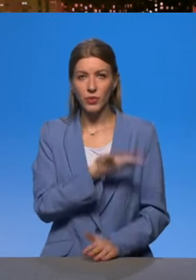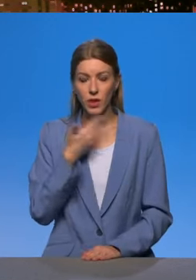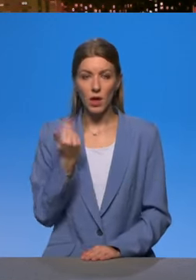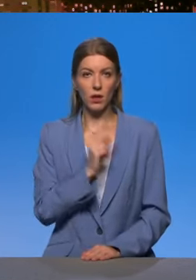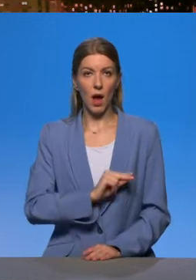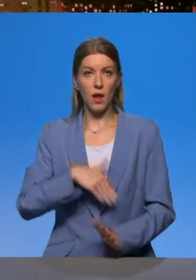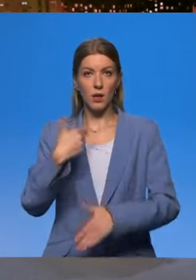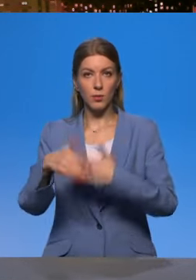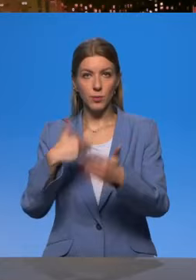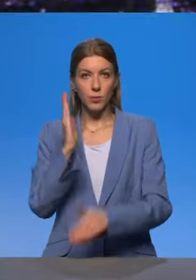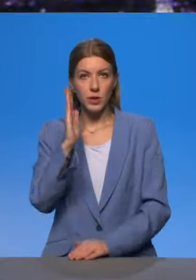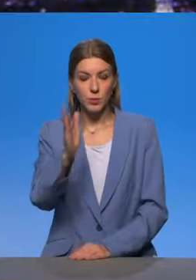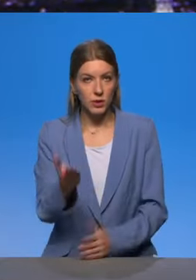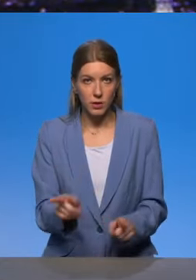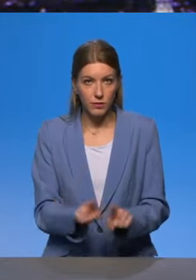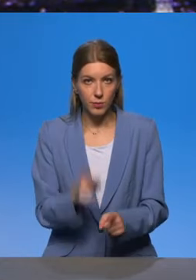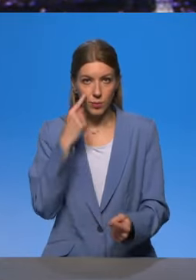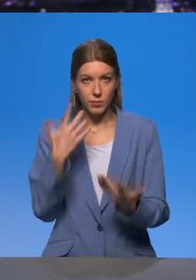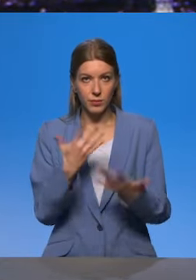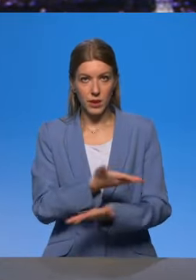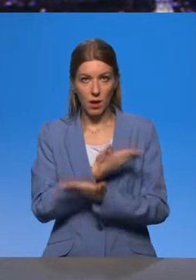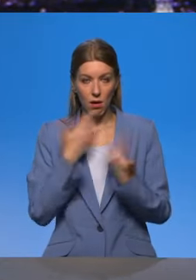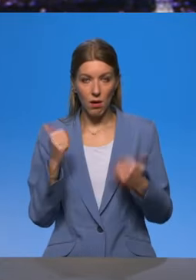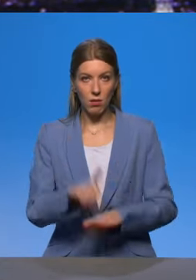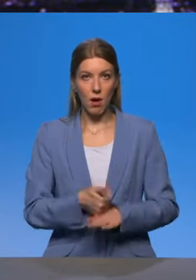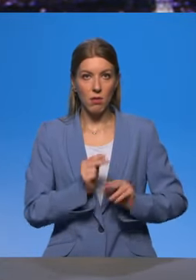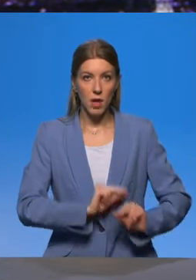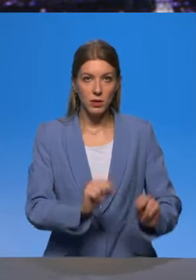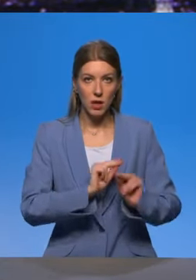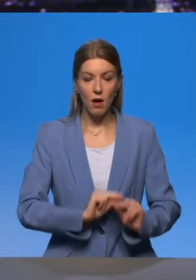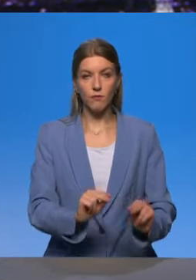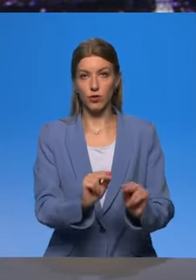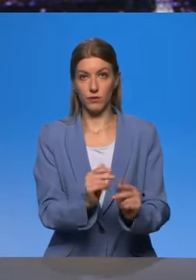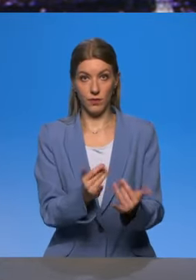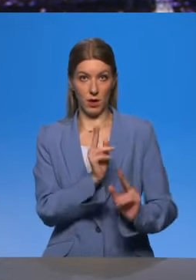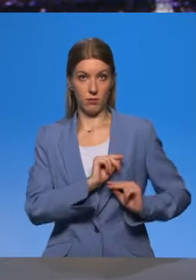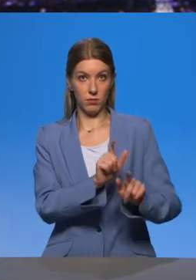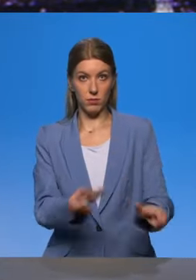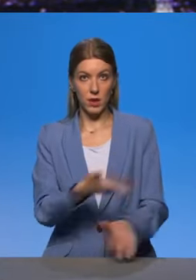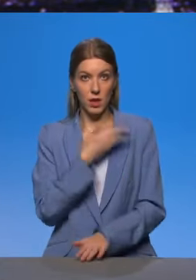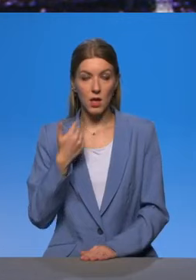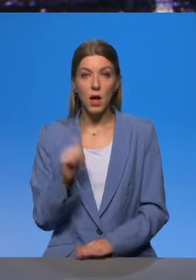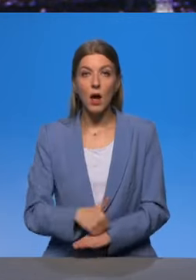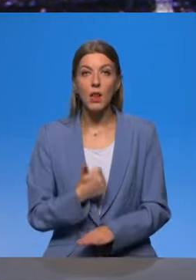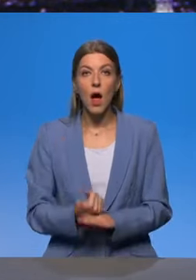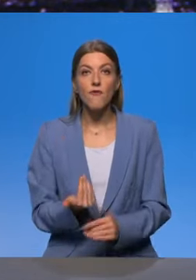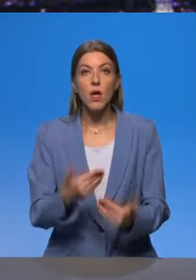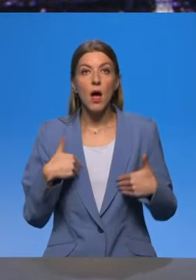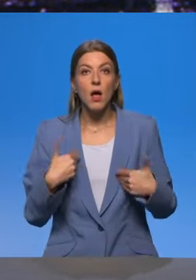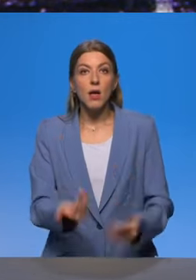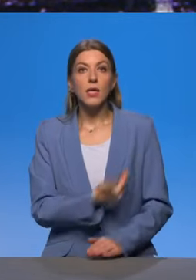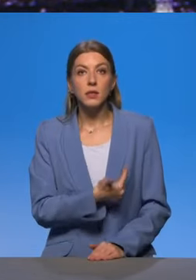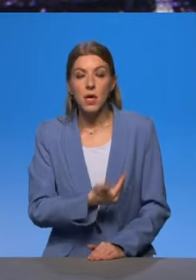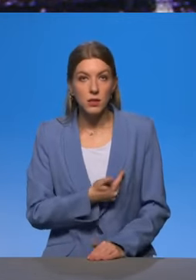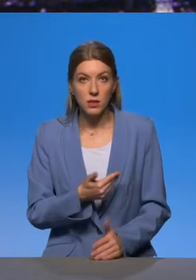да, нет наставничества и развития и обучения персонала. И самое главное, не признаются инициативы человека. Mm-hmm. То у